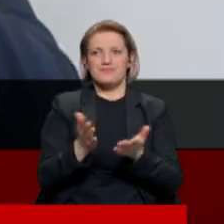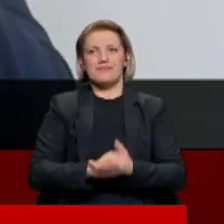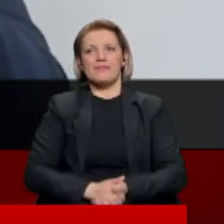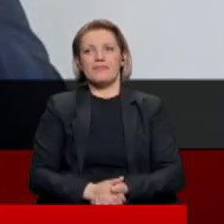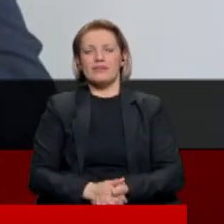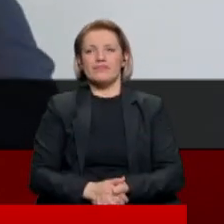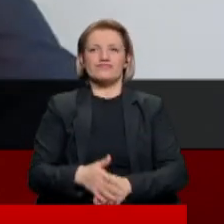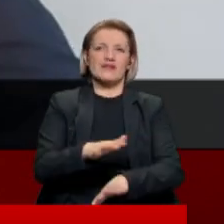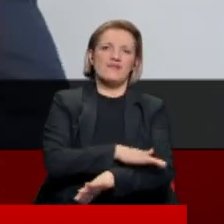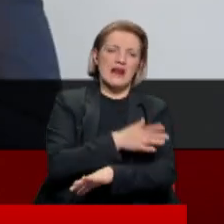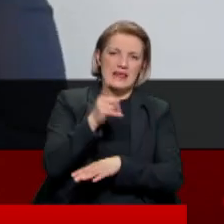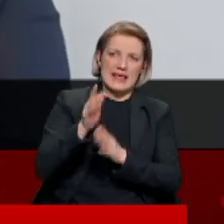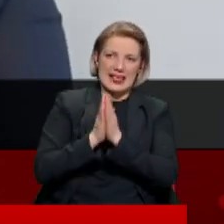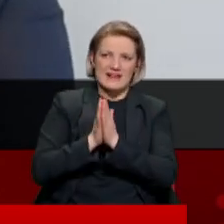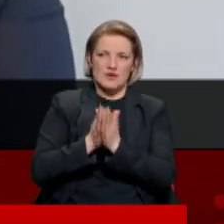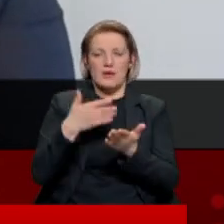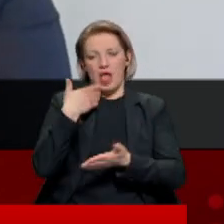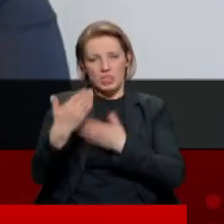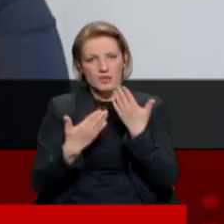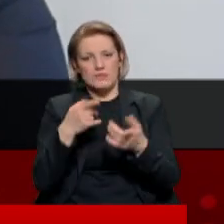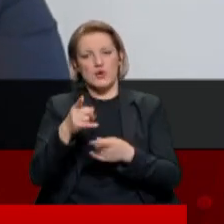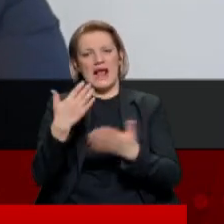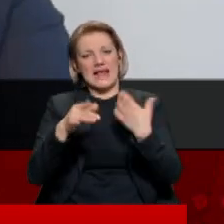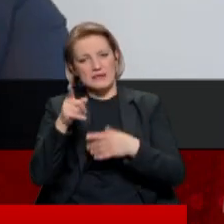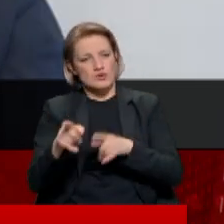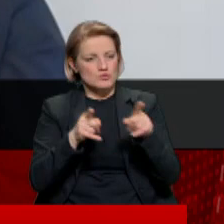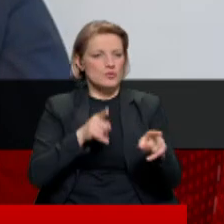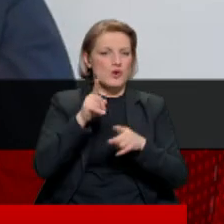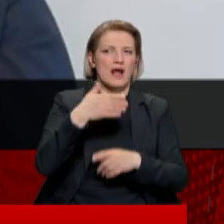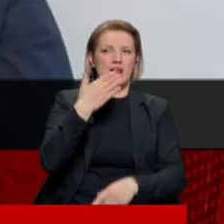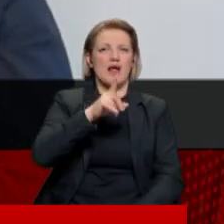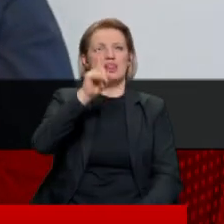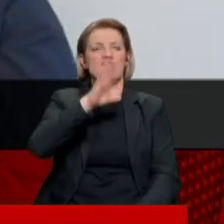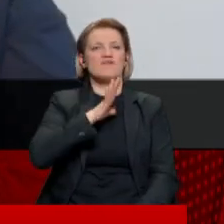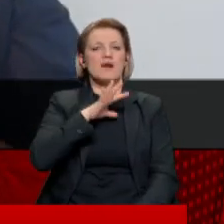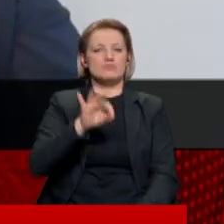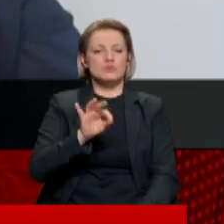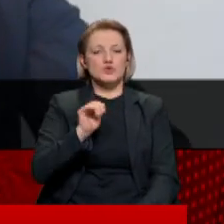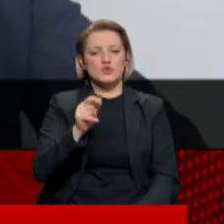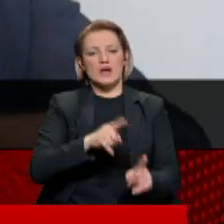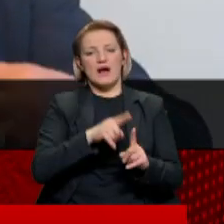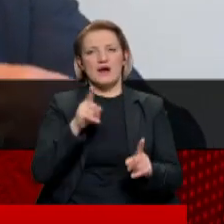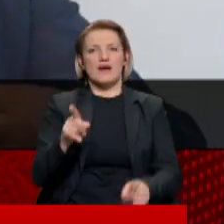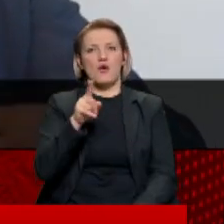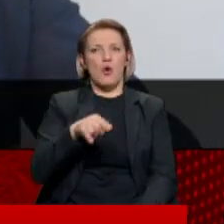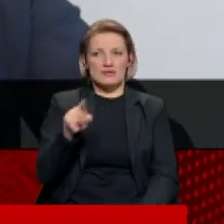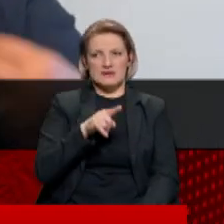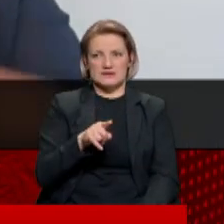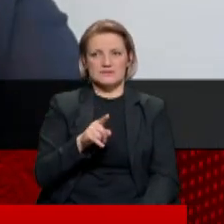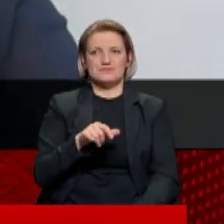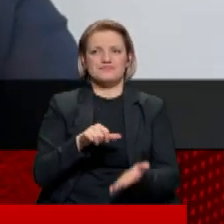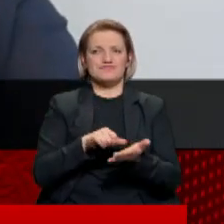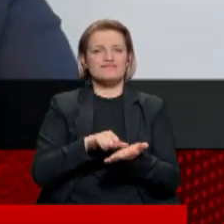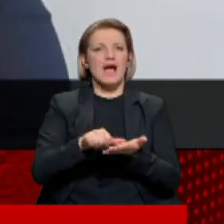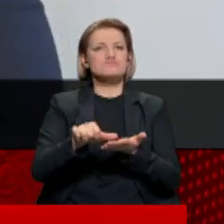konumda validen yalvarıyorum, anlatıyorum bu engelli, bu şey. Allah var, bugüne kadar onlar da hani